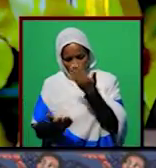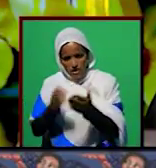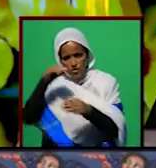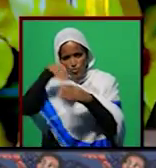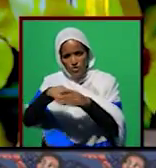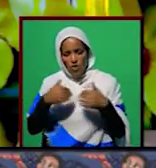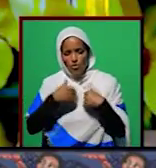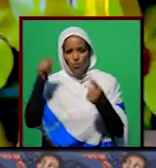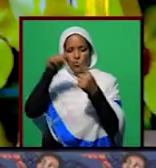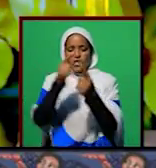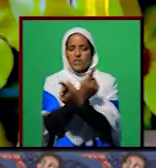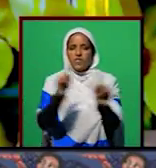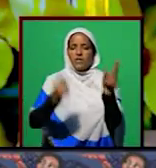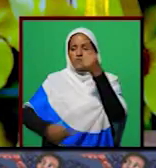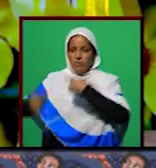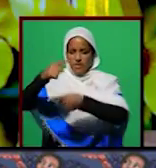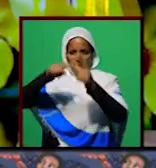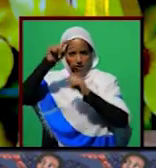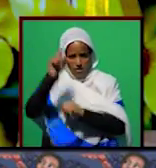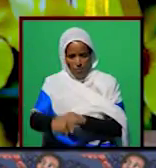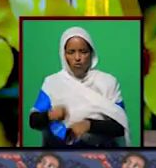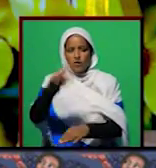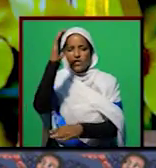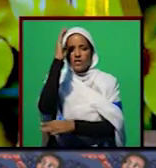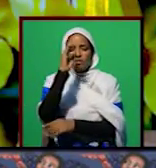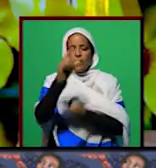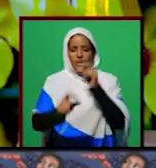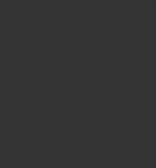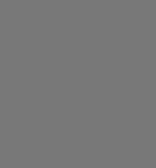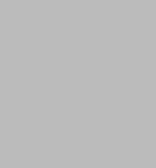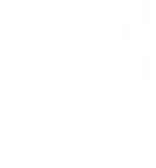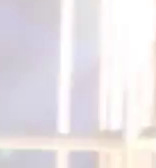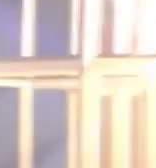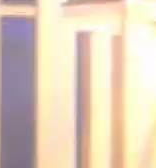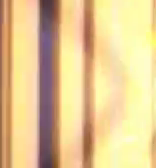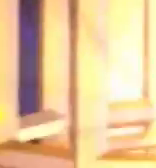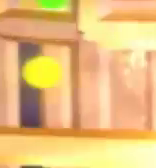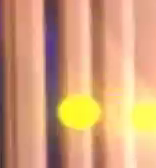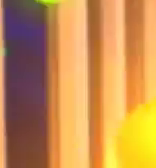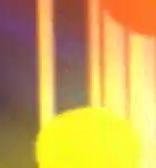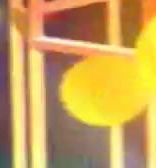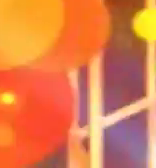ወደ ነጻነት ሊመጣ ይገባል። የእግዚአብሔር አመት አላማው ይህ ነውና በቀጣይ